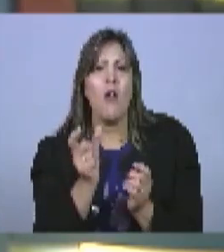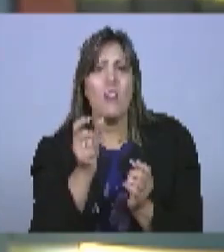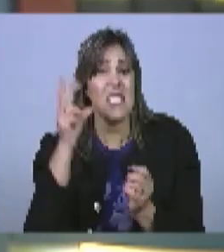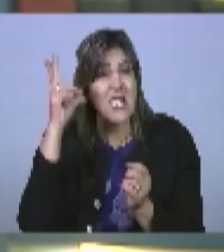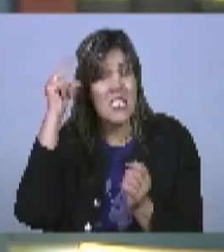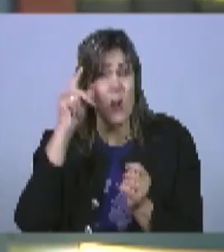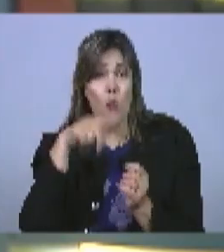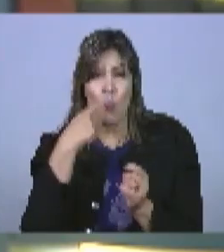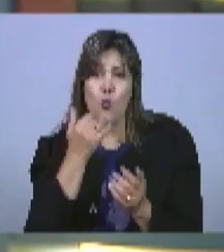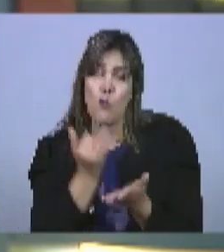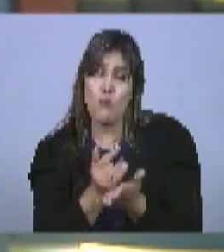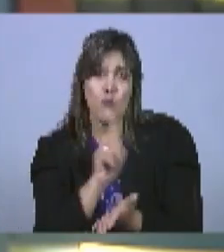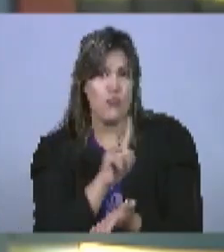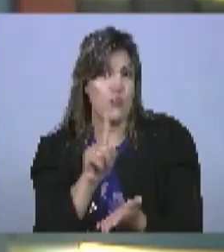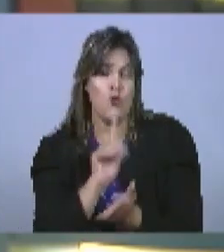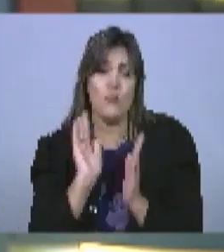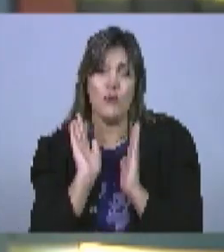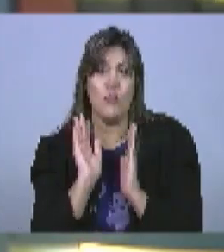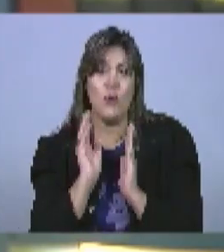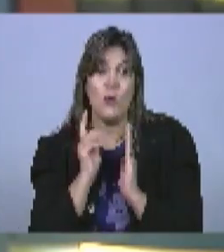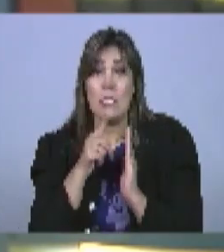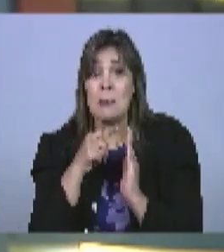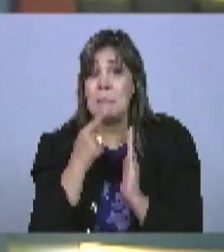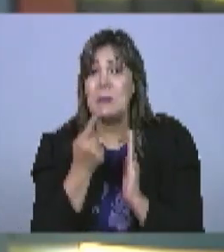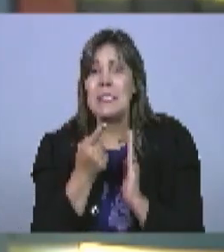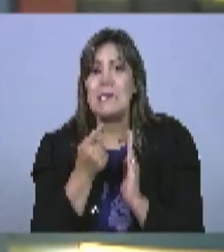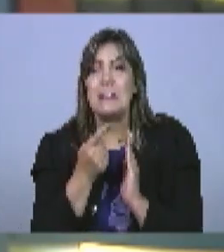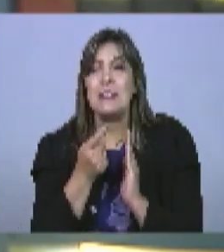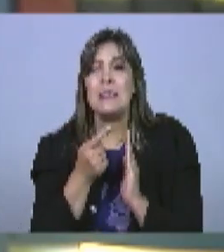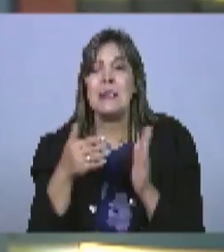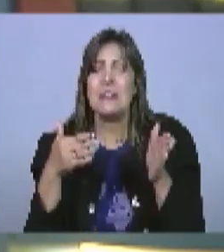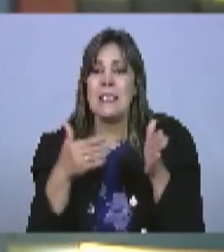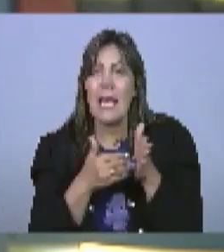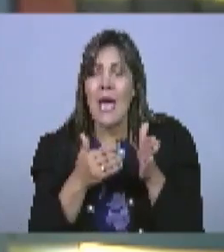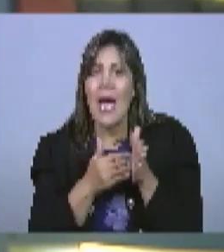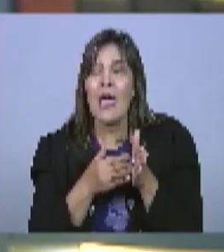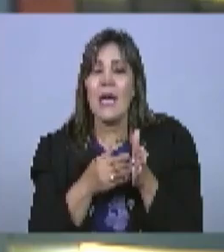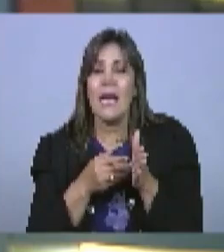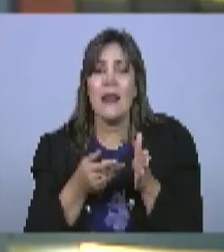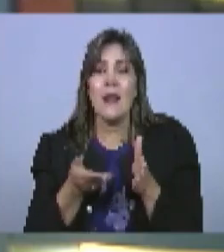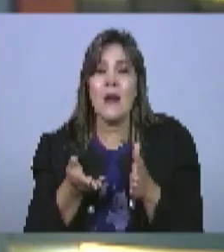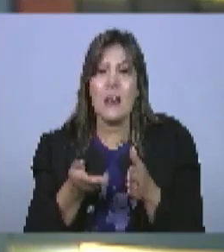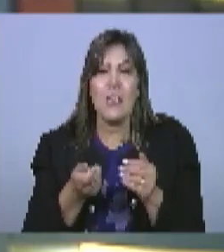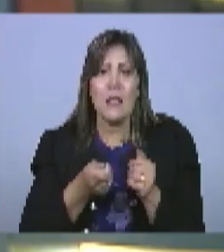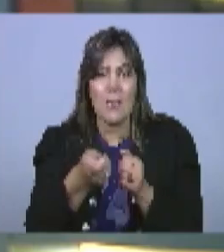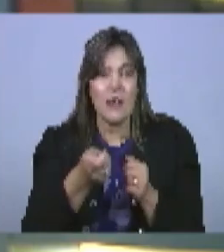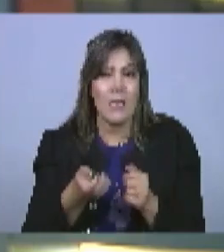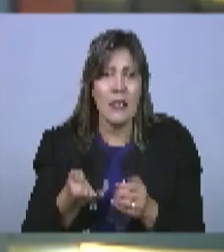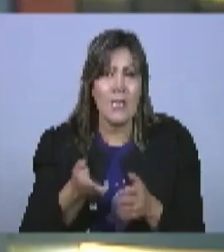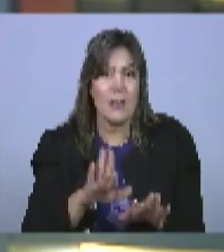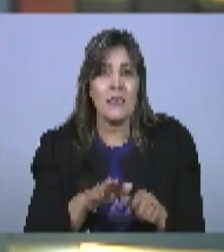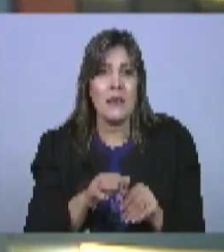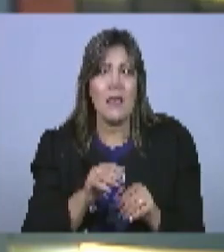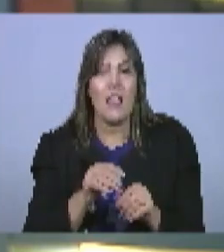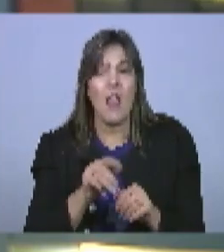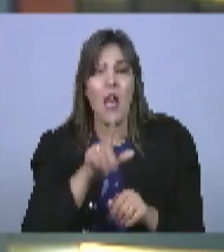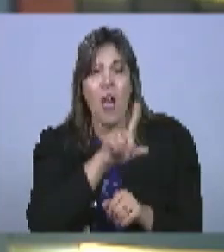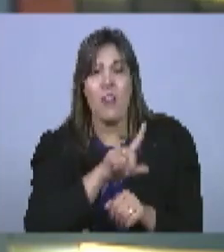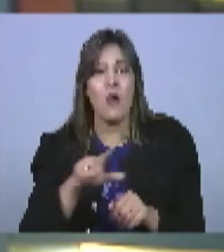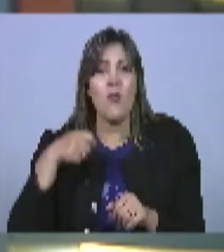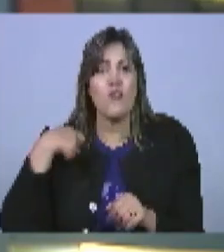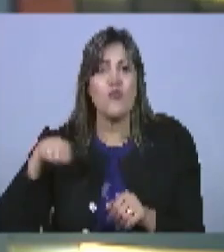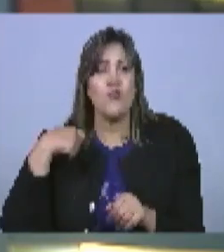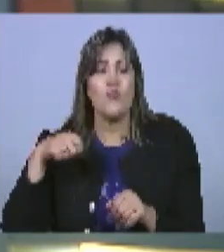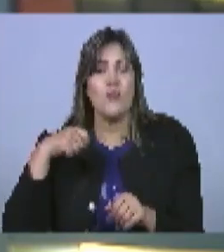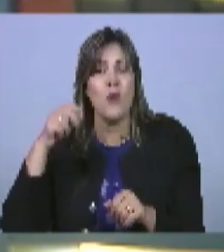الاغتيالات ولكن يعني على الاقل الاختيال الاخير اللي انا بتكلم عليه ا رئيس وزراء اسرائيل السابق